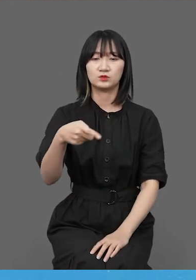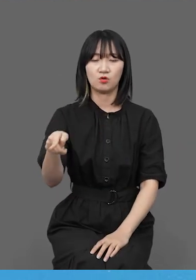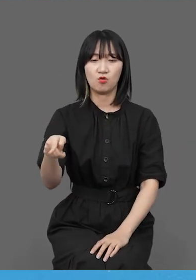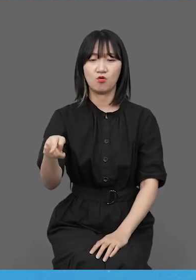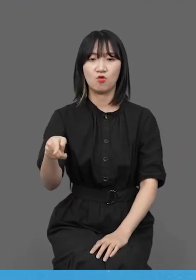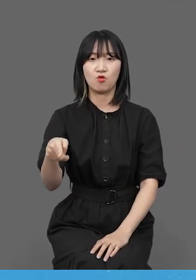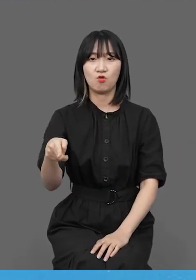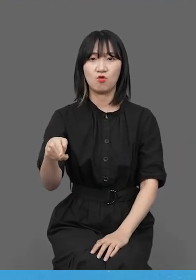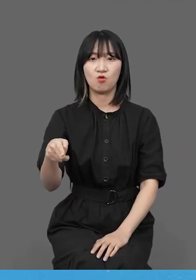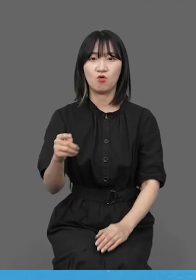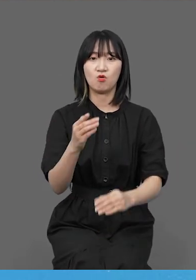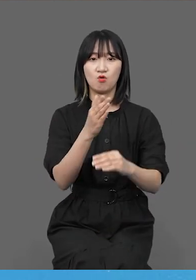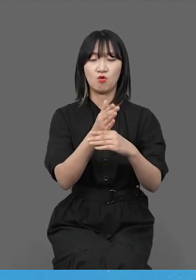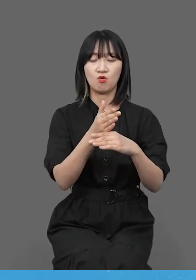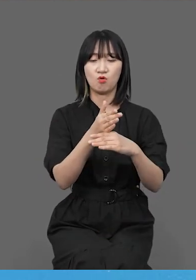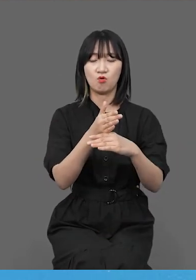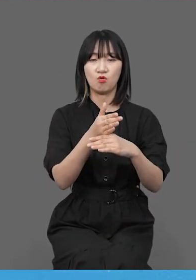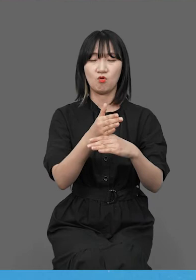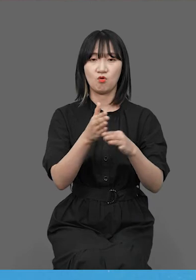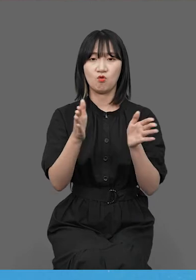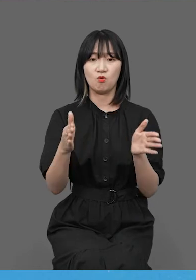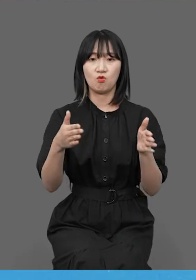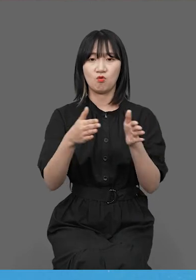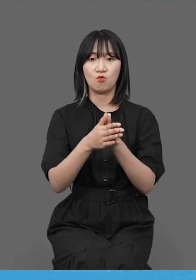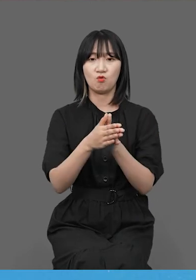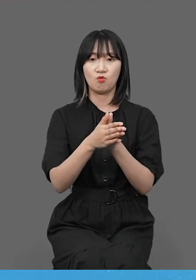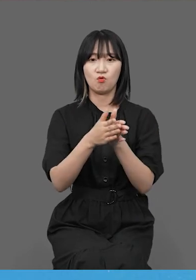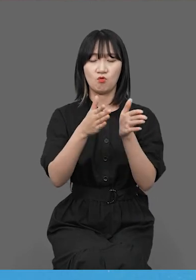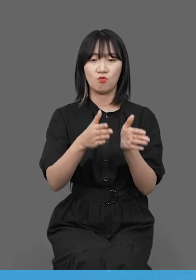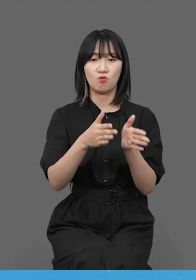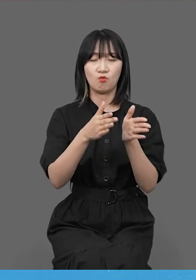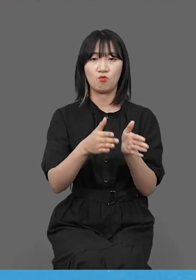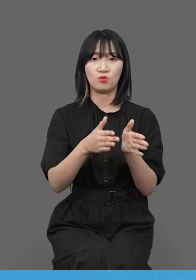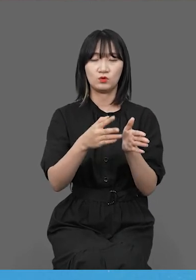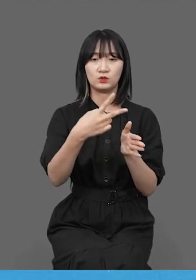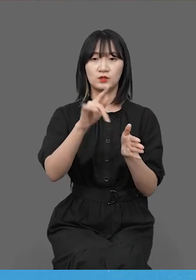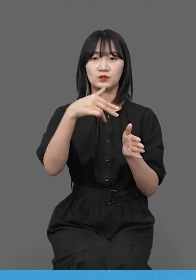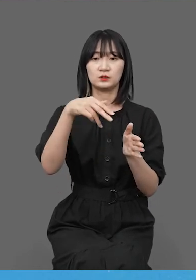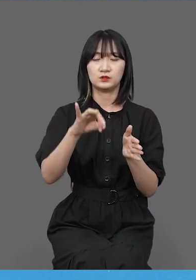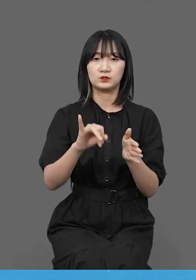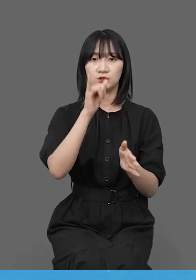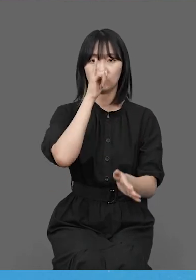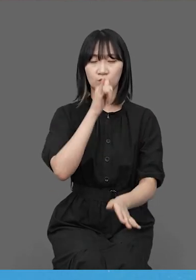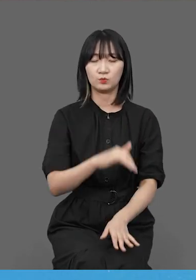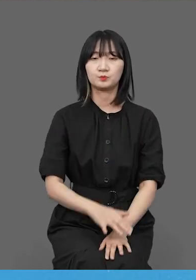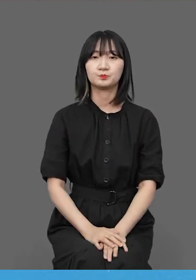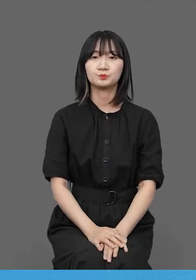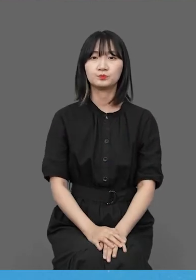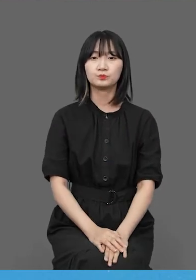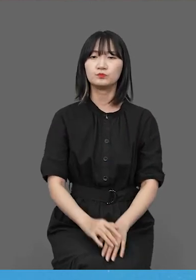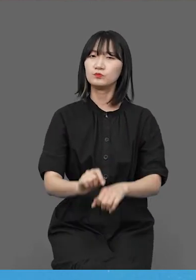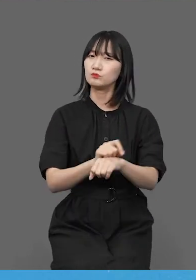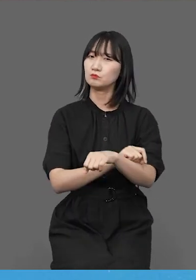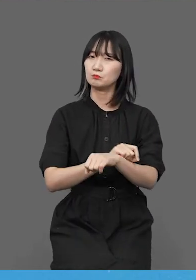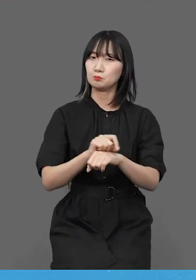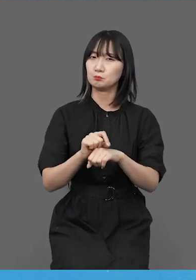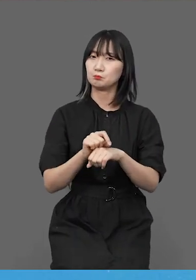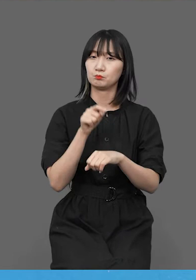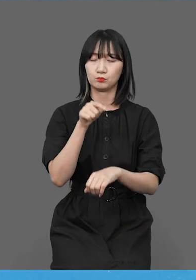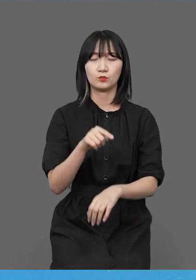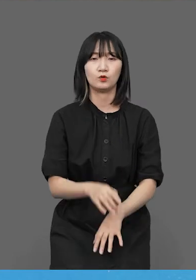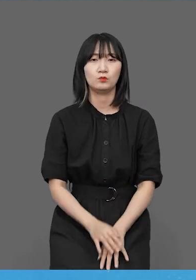이런 것들도 양쪽 양면 대칭이고요. 이런 대칭이라고 하는 아주 그 특이한